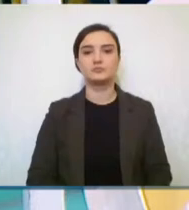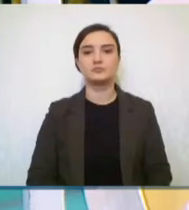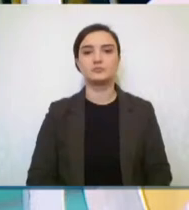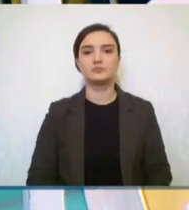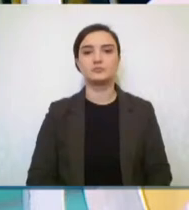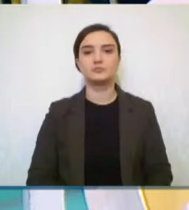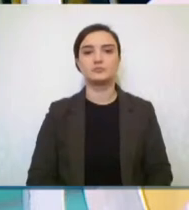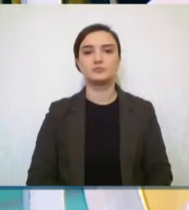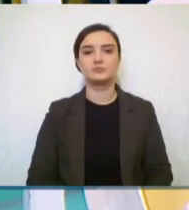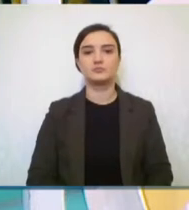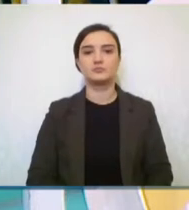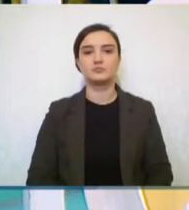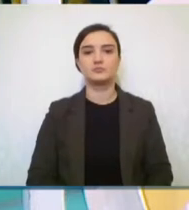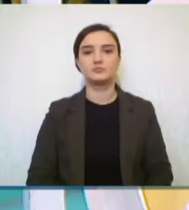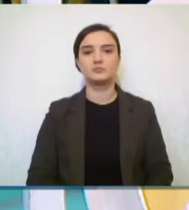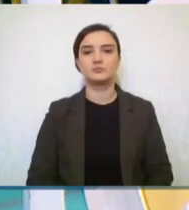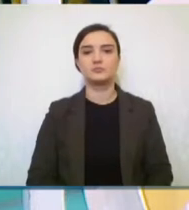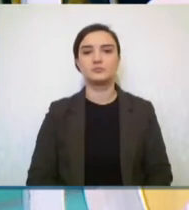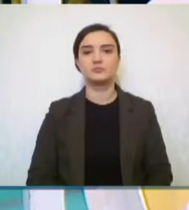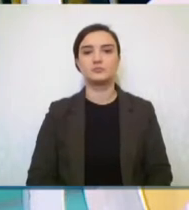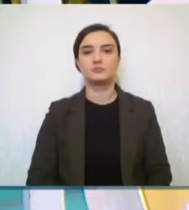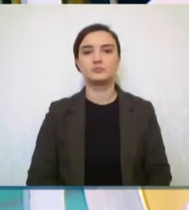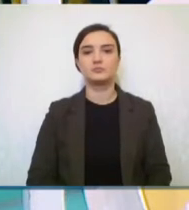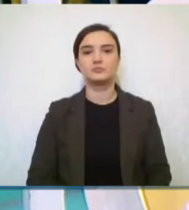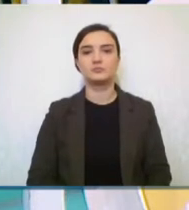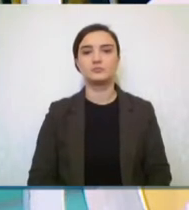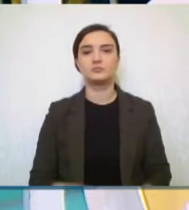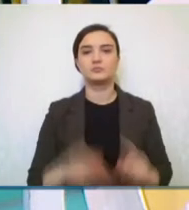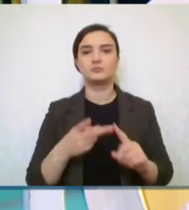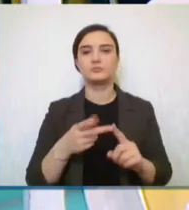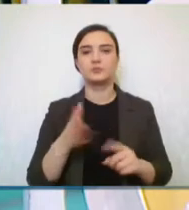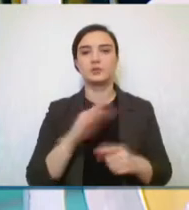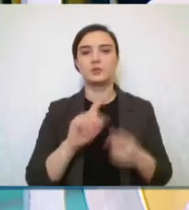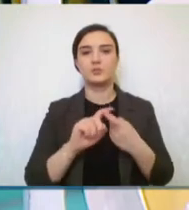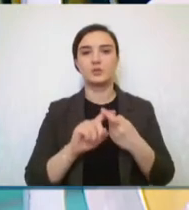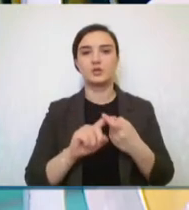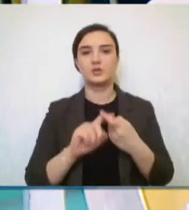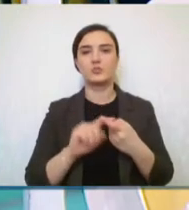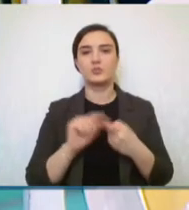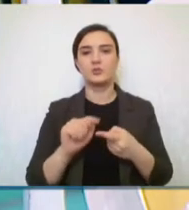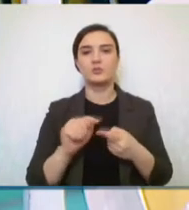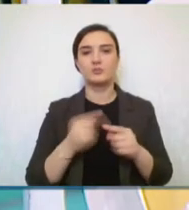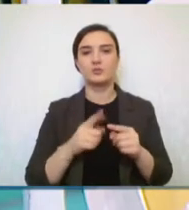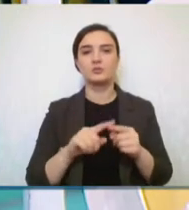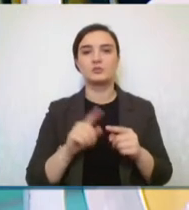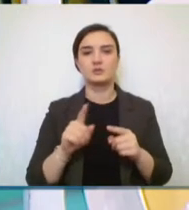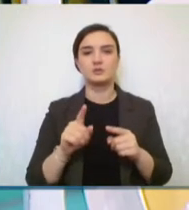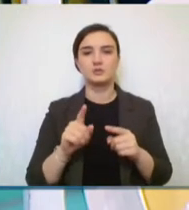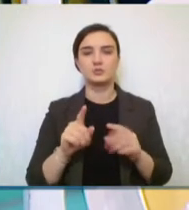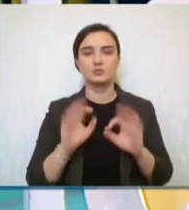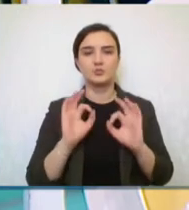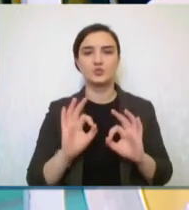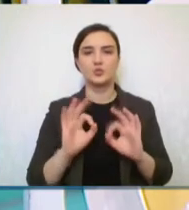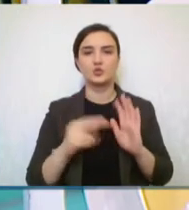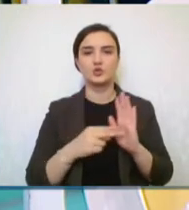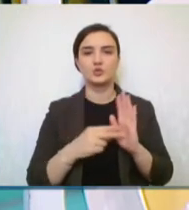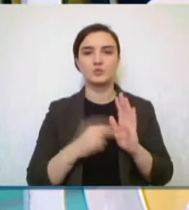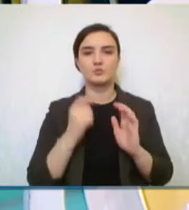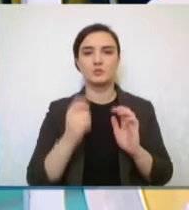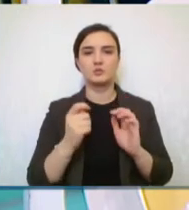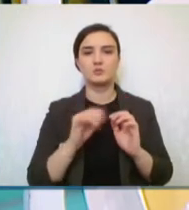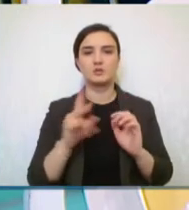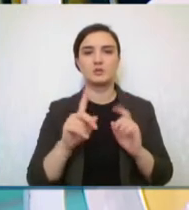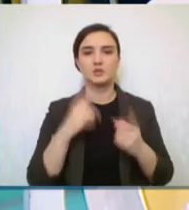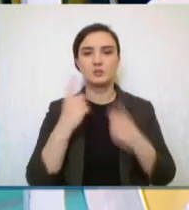მეორე დამოკიდებულება წყაროს მიმართ, ეს არის თქვათ კრიტიკული შეფასება, ანუ რა ინფორმაციასაც